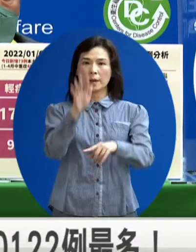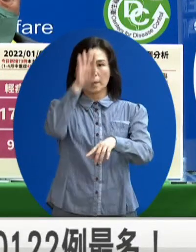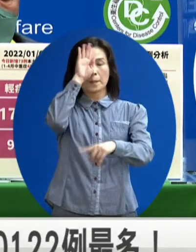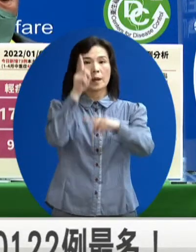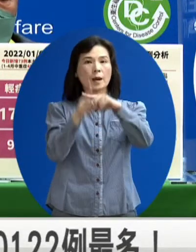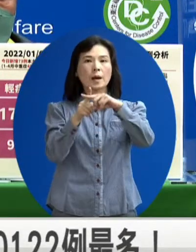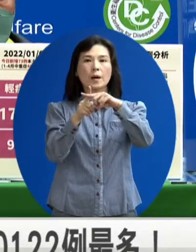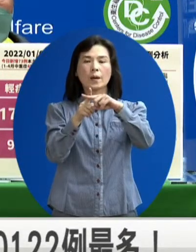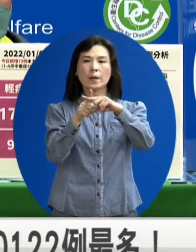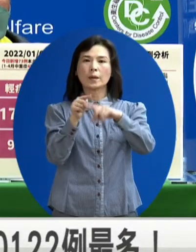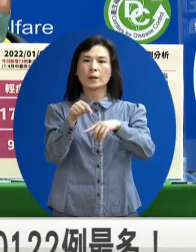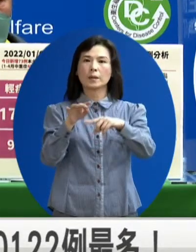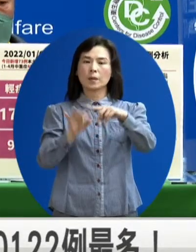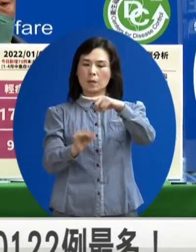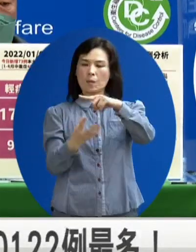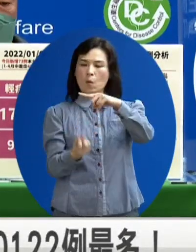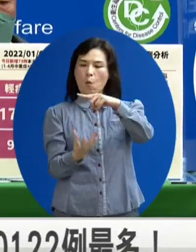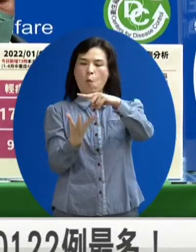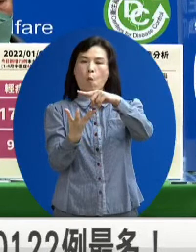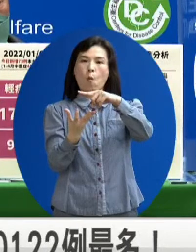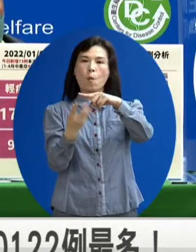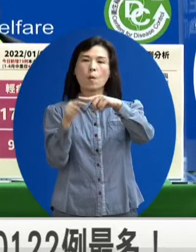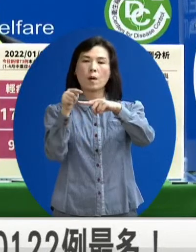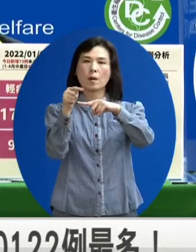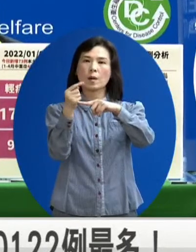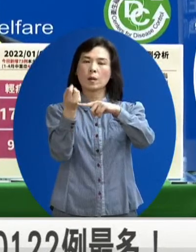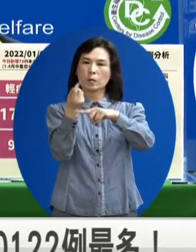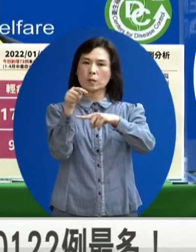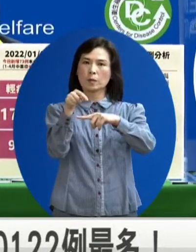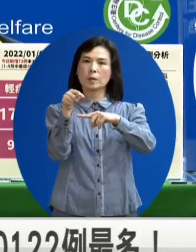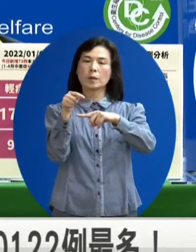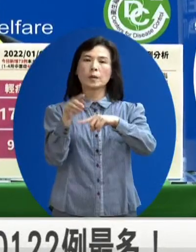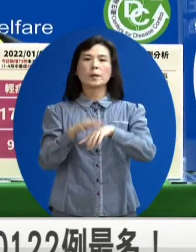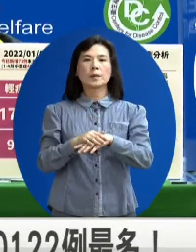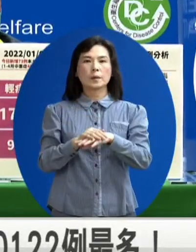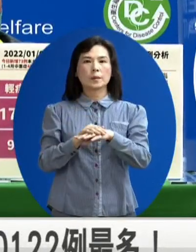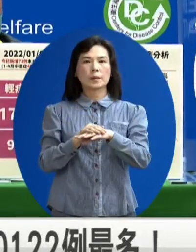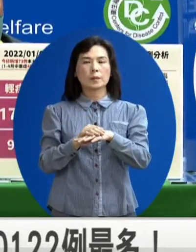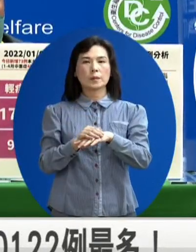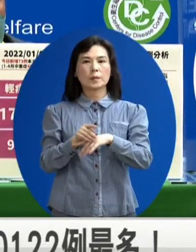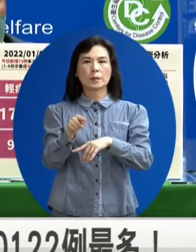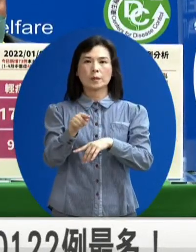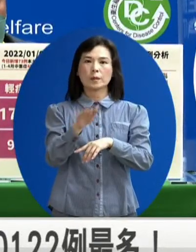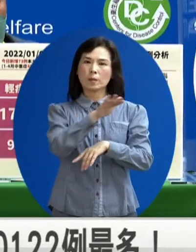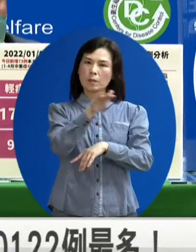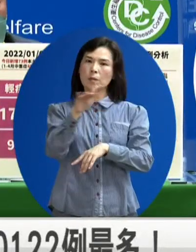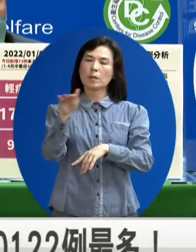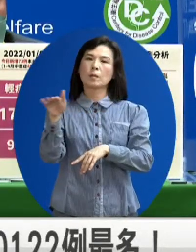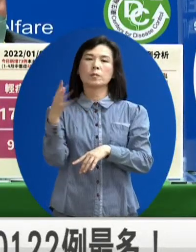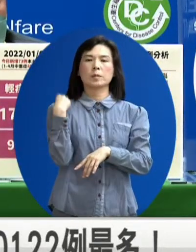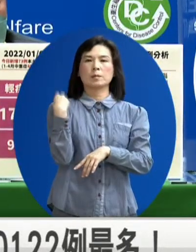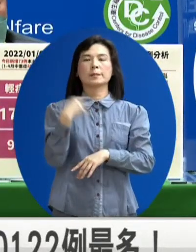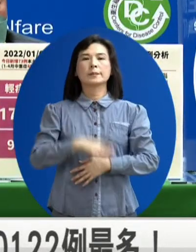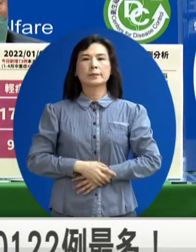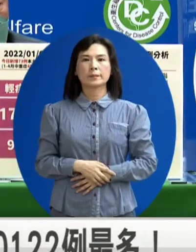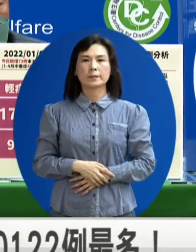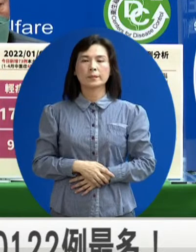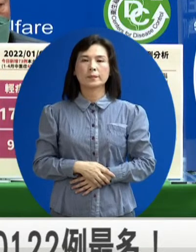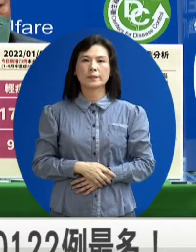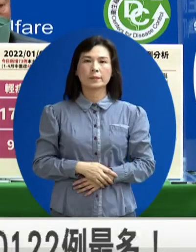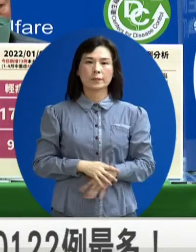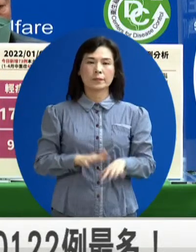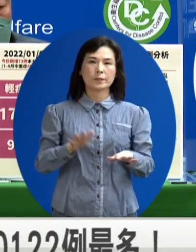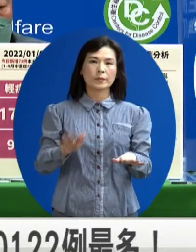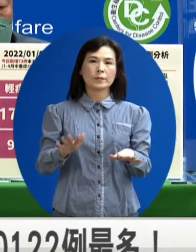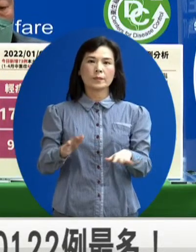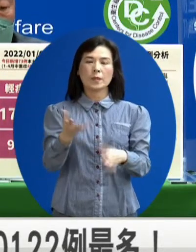的病例这个母数比较大，所以比例都大致上维持不变。那轻症无